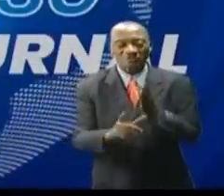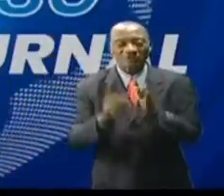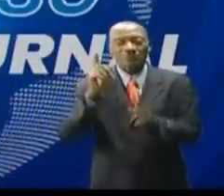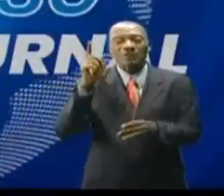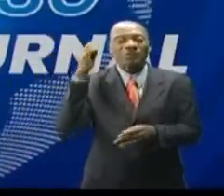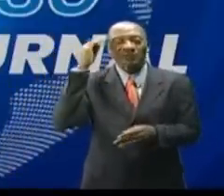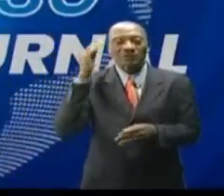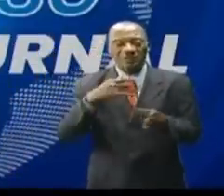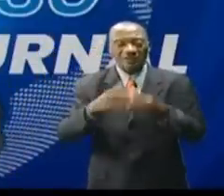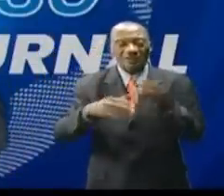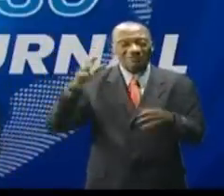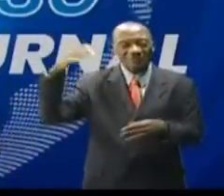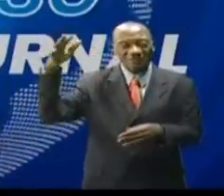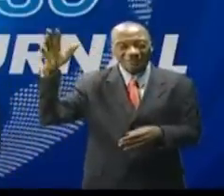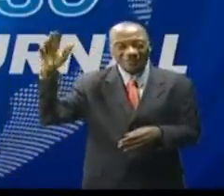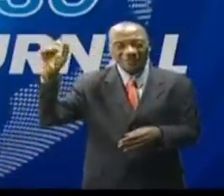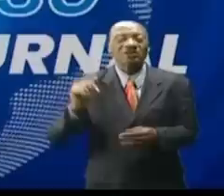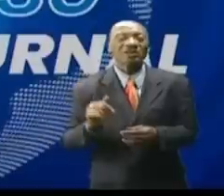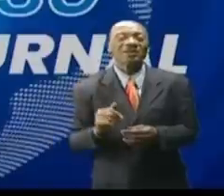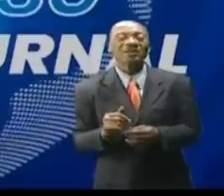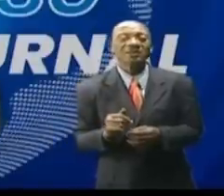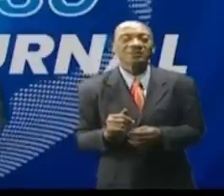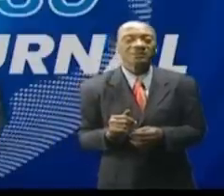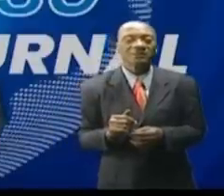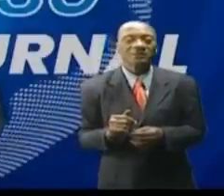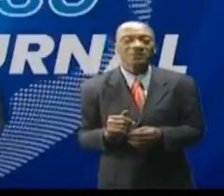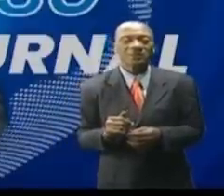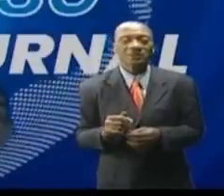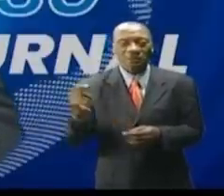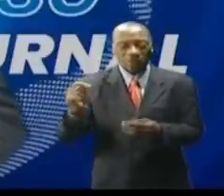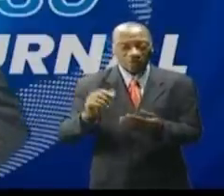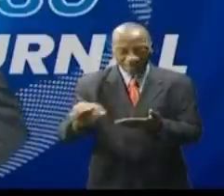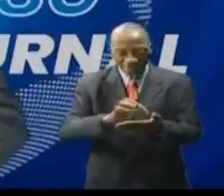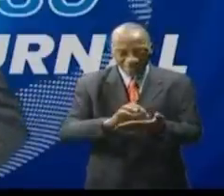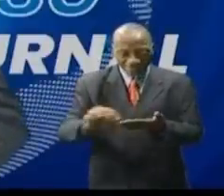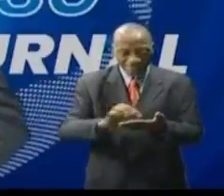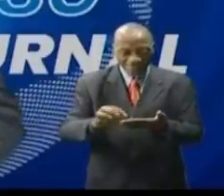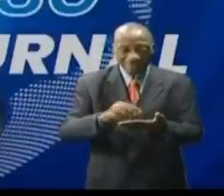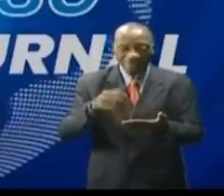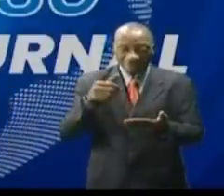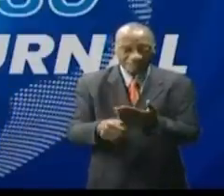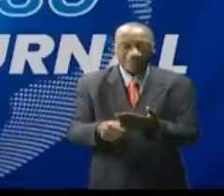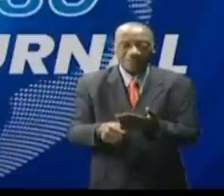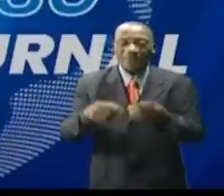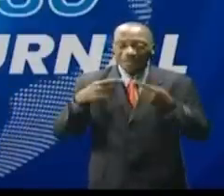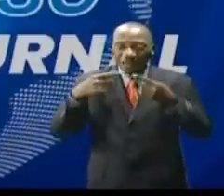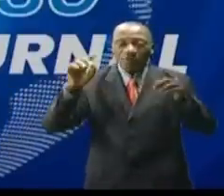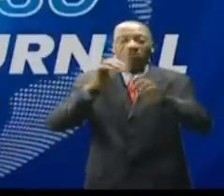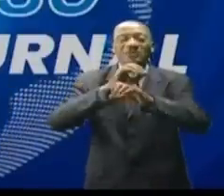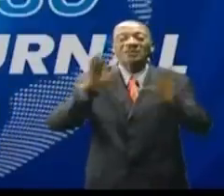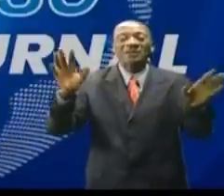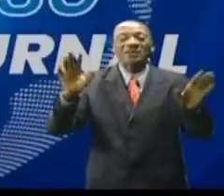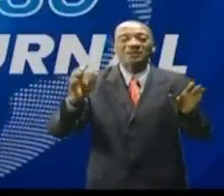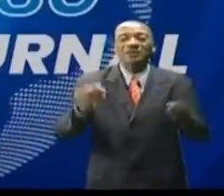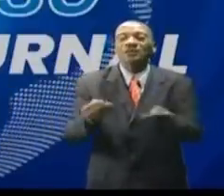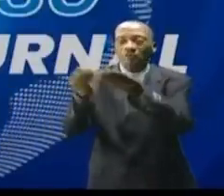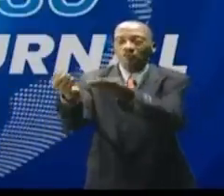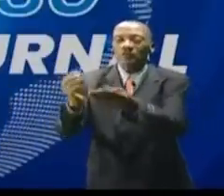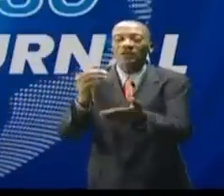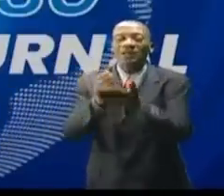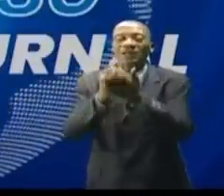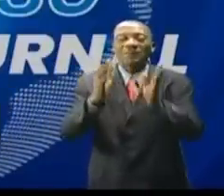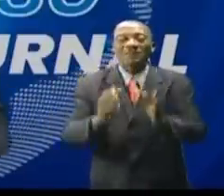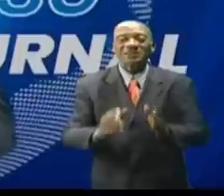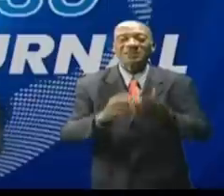ministre des Affaires étrangères, Christophe Lutundula, vient de notifier par voie officielle l'ambassadeur du Rwanda en RDC.